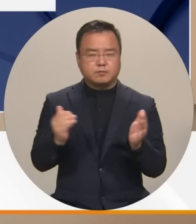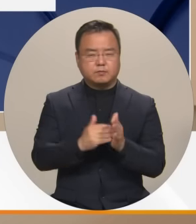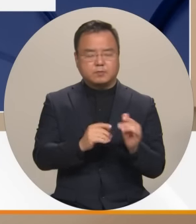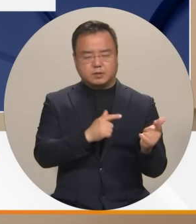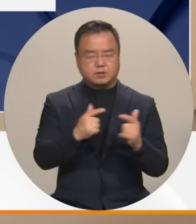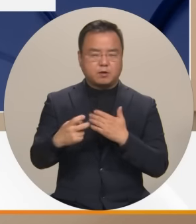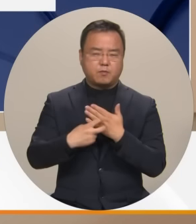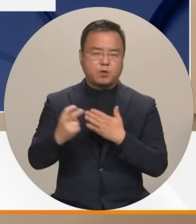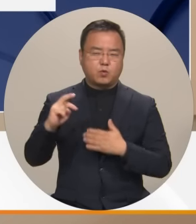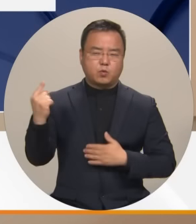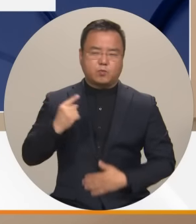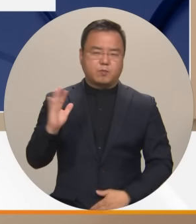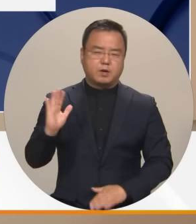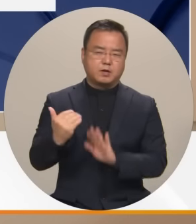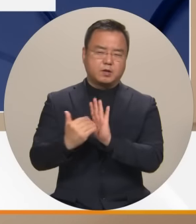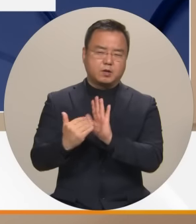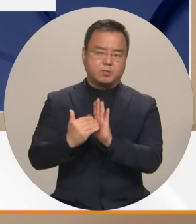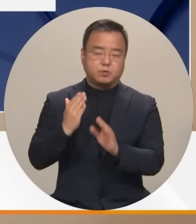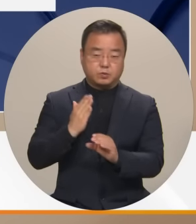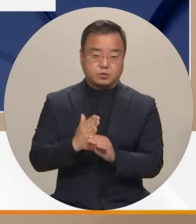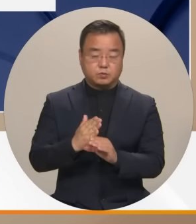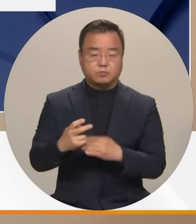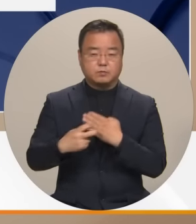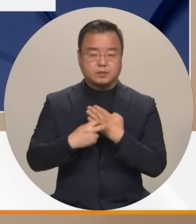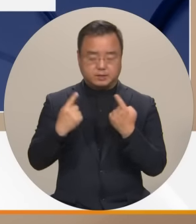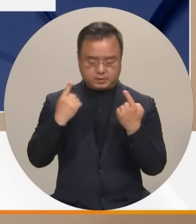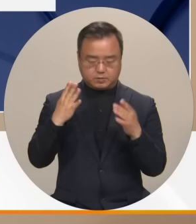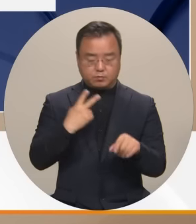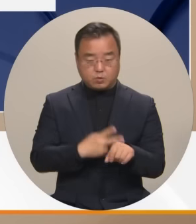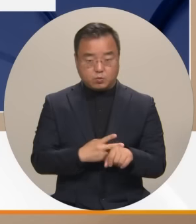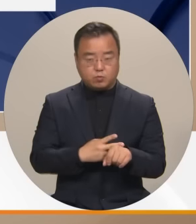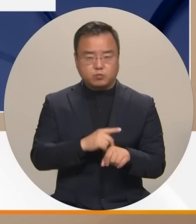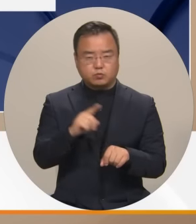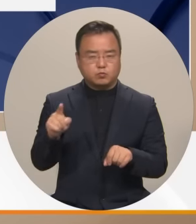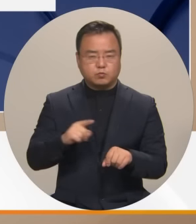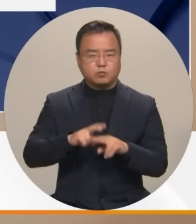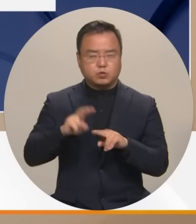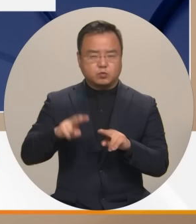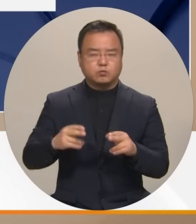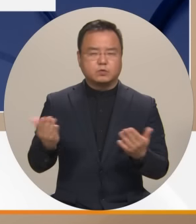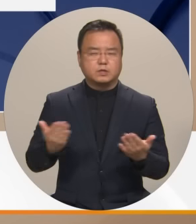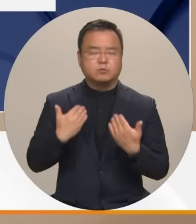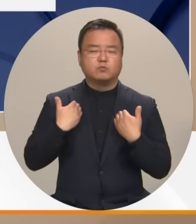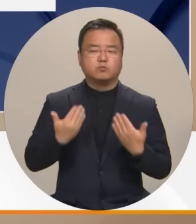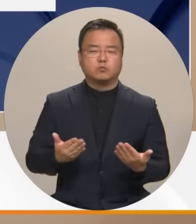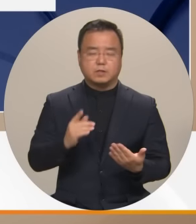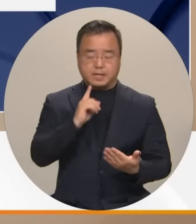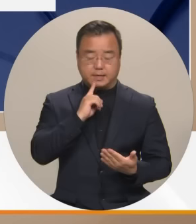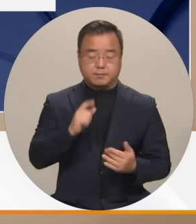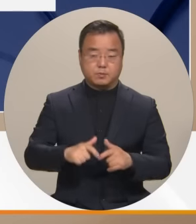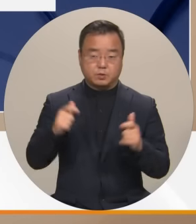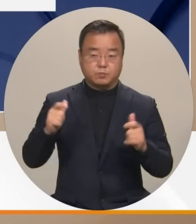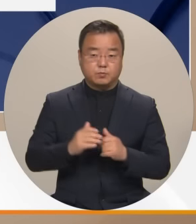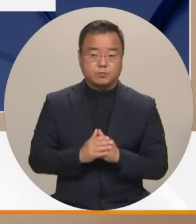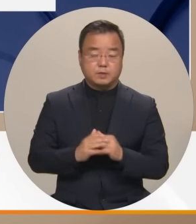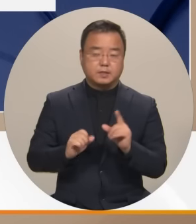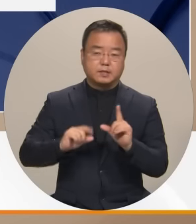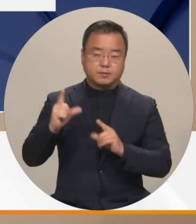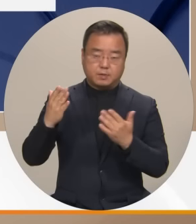있습니다 의대 교수들의 경우 사직과 휴진 움직임이 오히려 더 커질 조짐이고 어 학치 계정은 대부분 학교에서 마무리되는